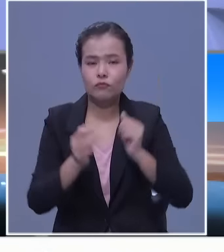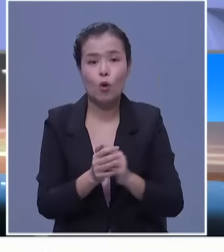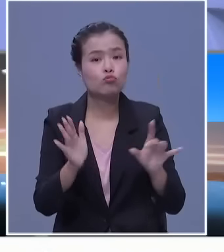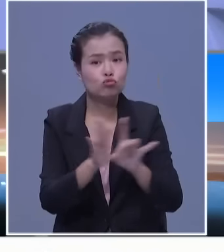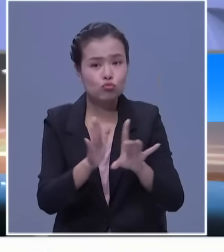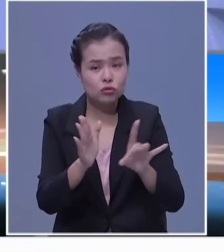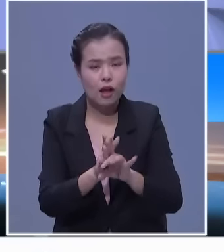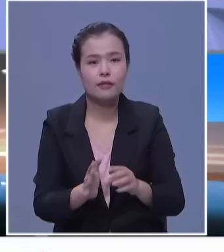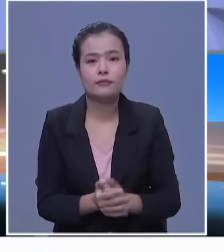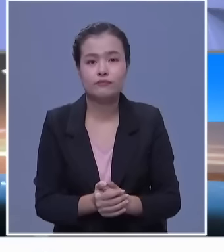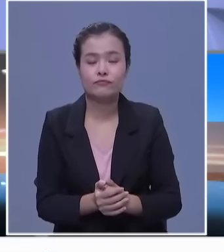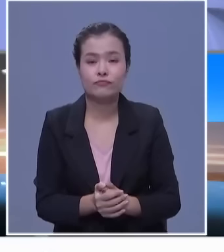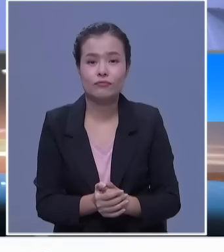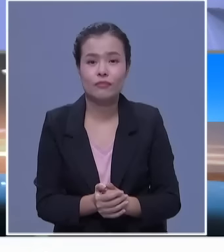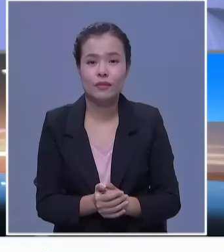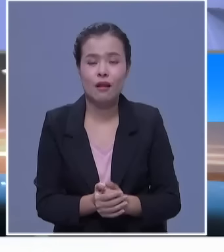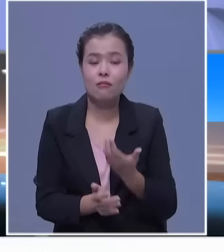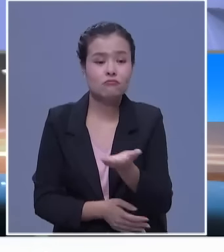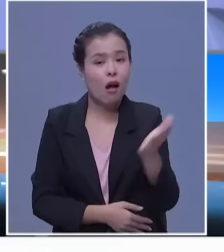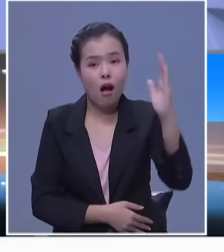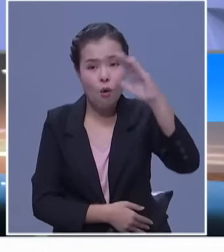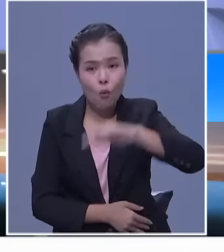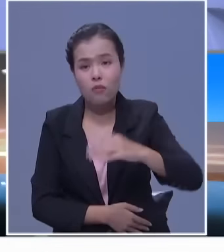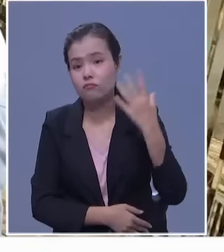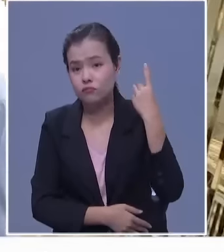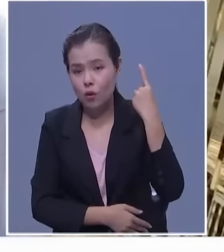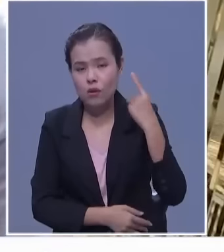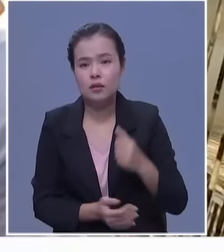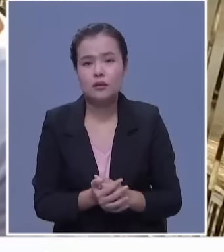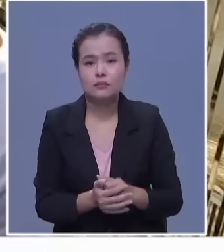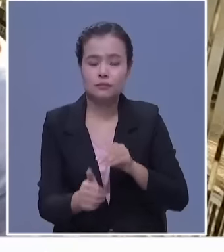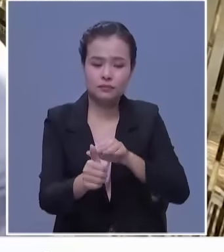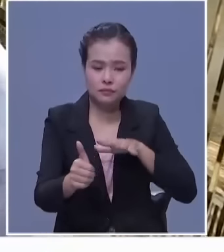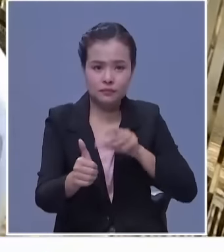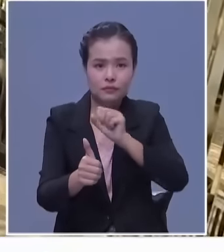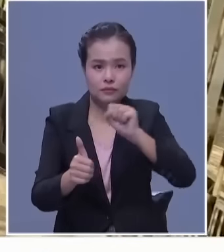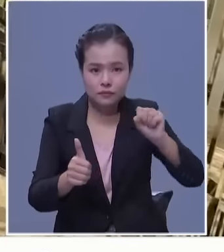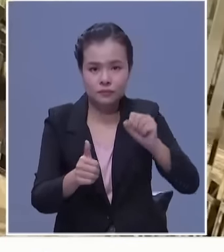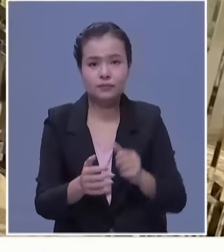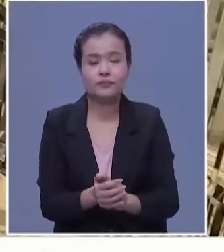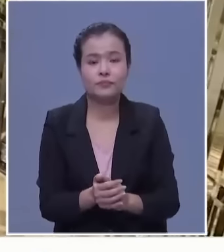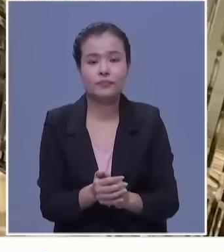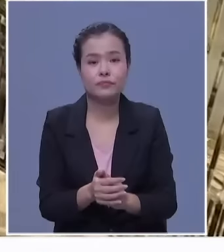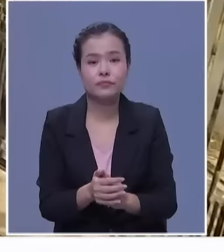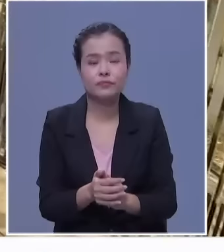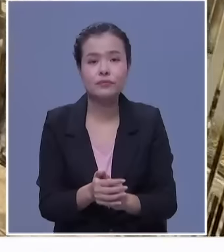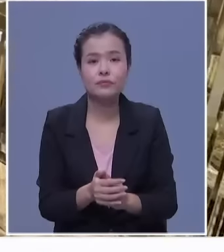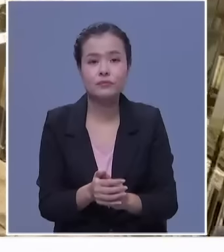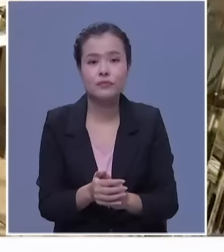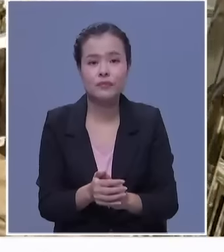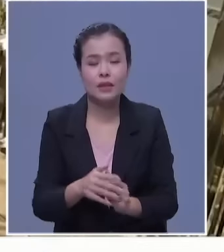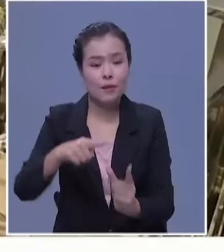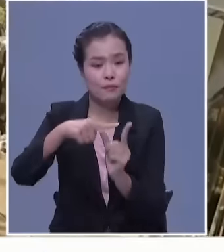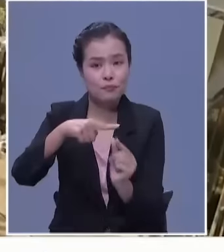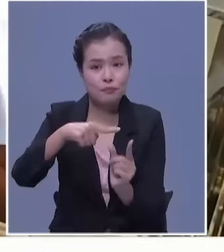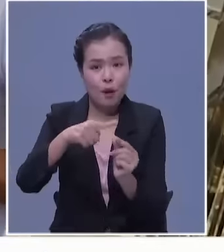สุดท้ายนี้โดยบรรยากาศตลอดทั้งวันนะคะเมื่อวานนี้บรรดาแกนนำกับสสพรรคประชาแบ่งทีมกันออกเป็น 7